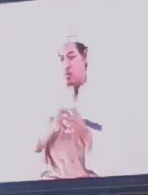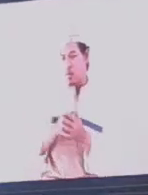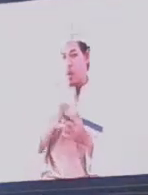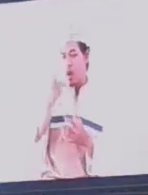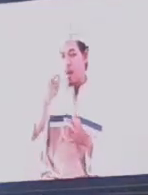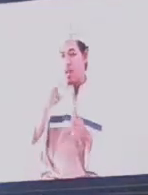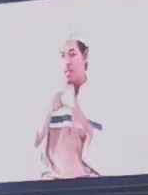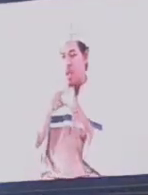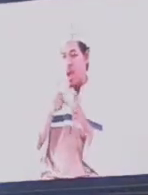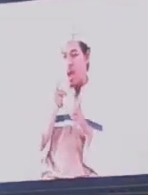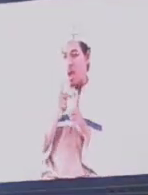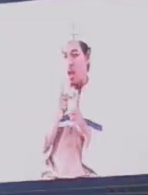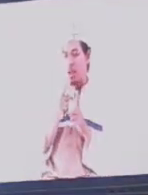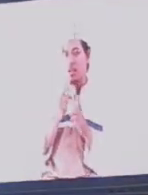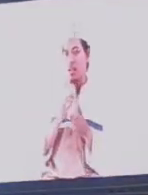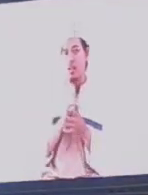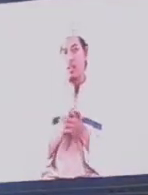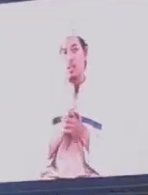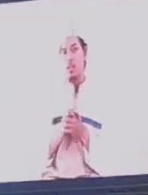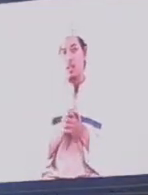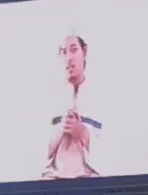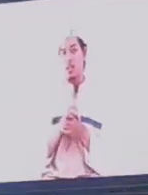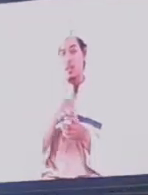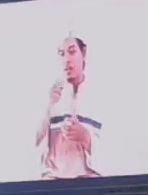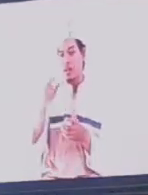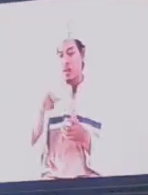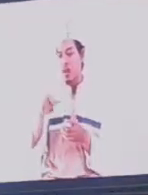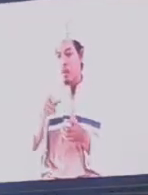Ahmadiyah tidak punya konsep untuk melawan penjajah.